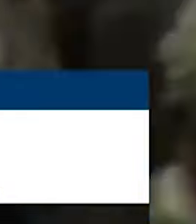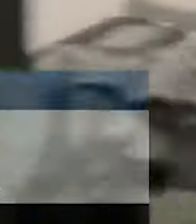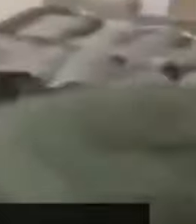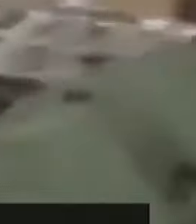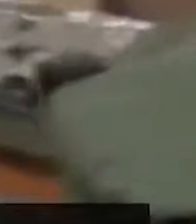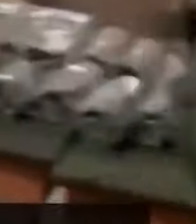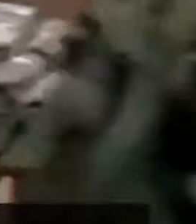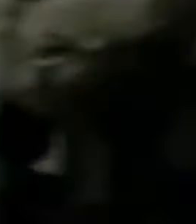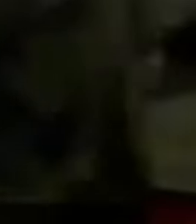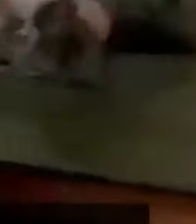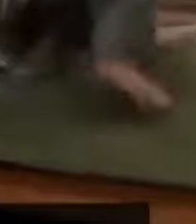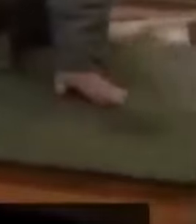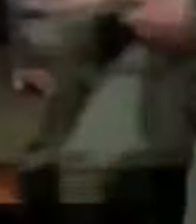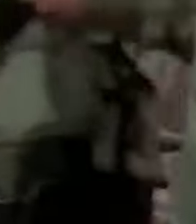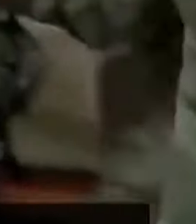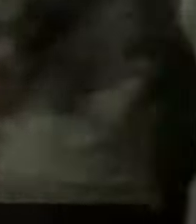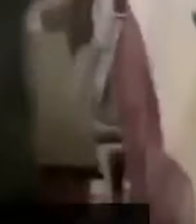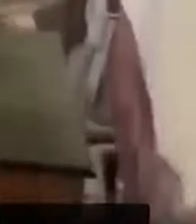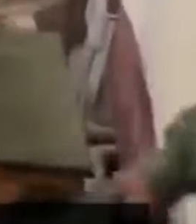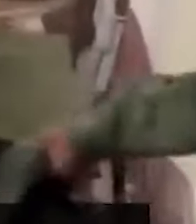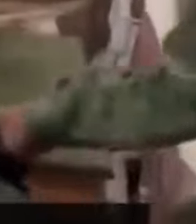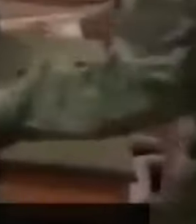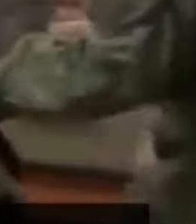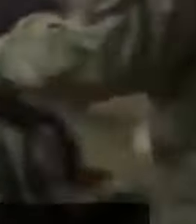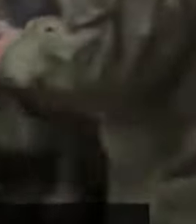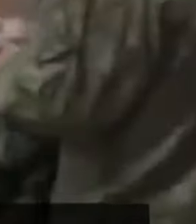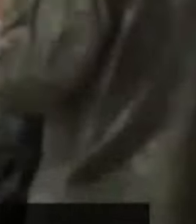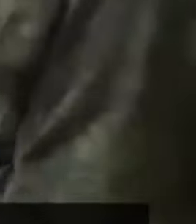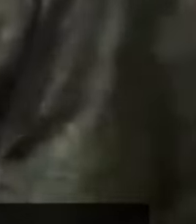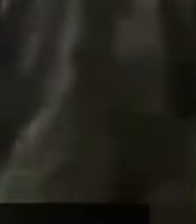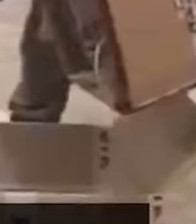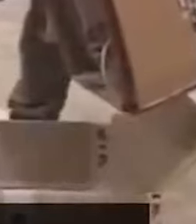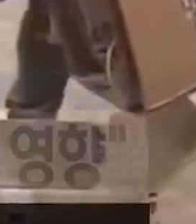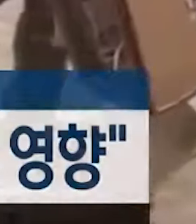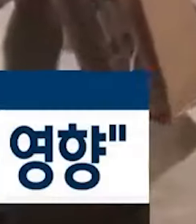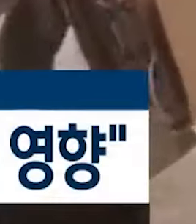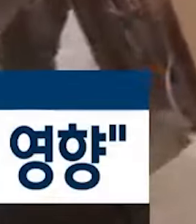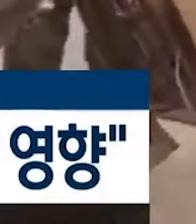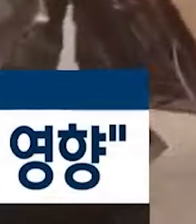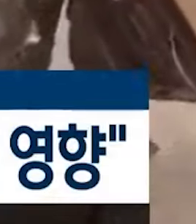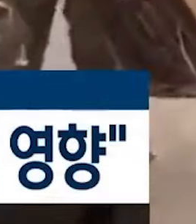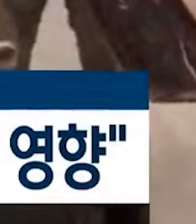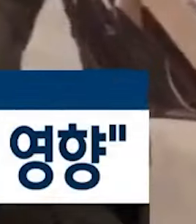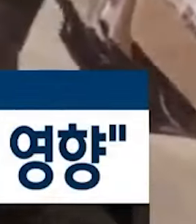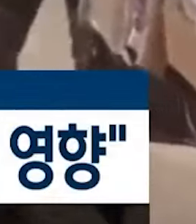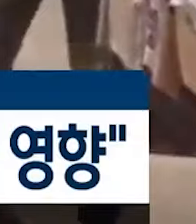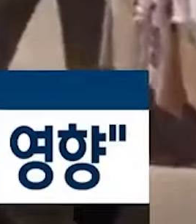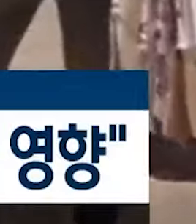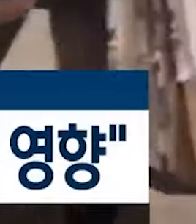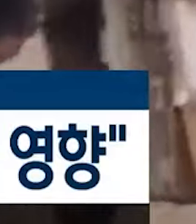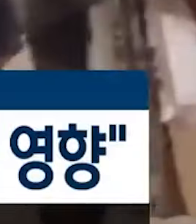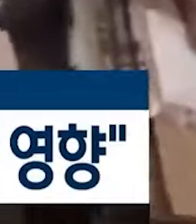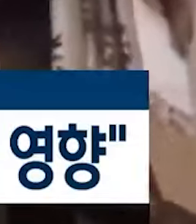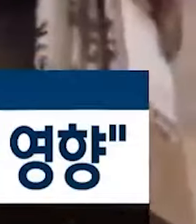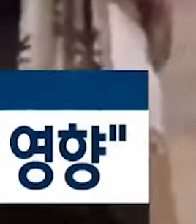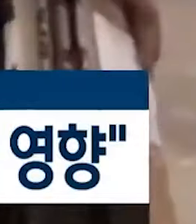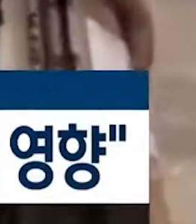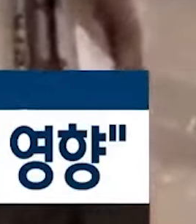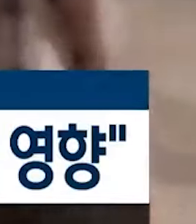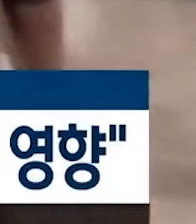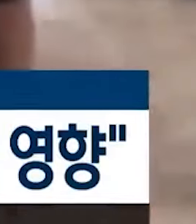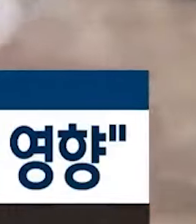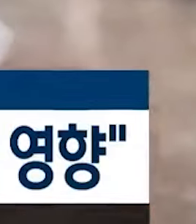차원에서 실제로 우리나라는 북한군 파병에 가장 큰 영향을 받는 국가로 지목됐습니다.